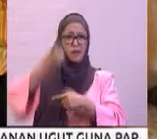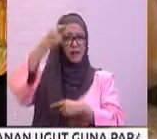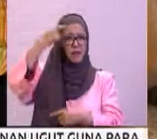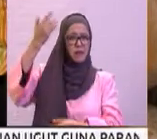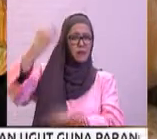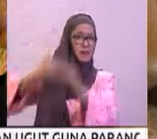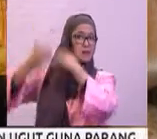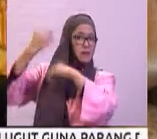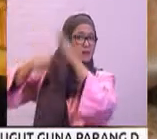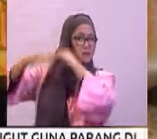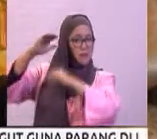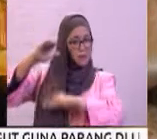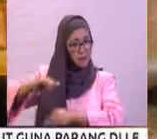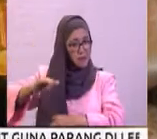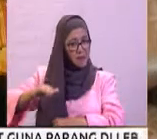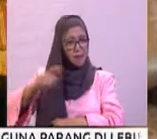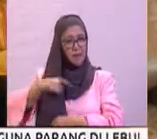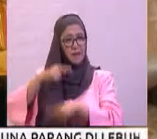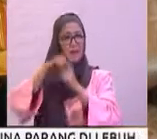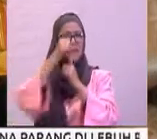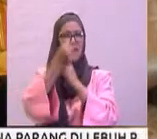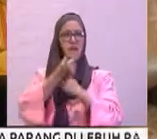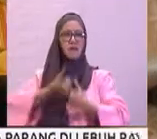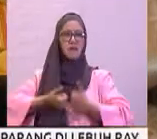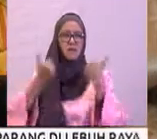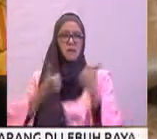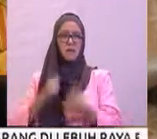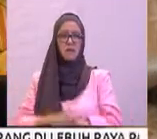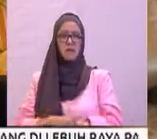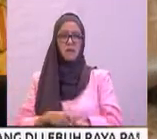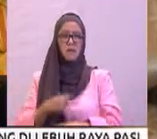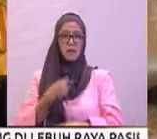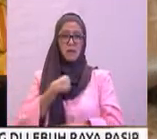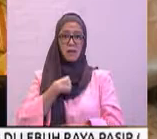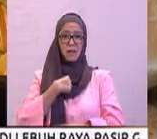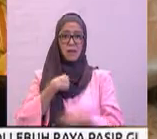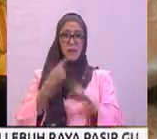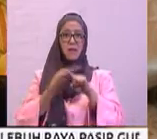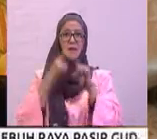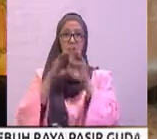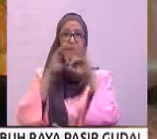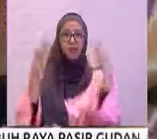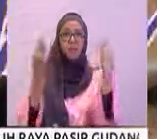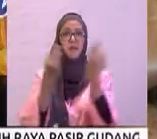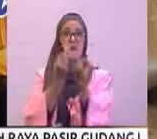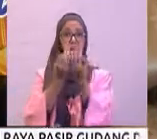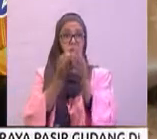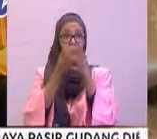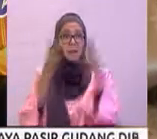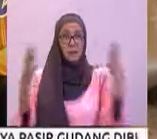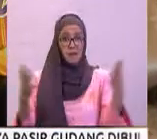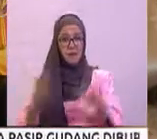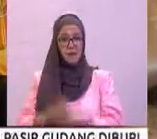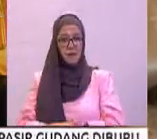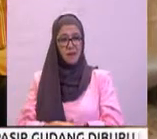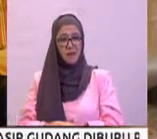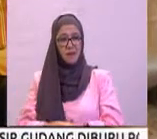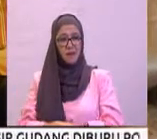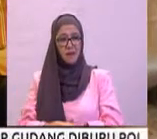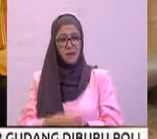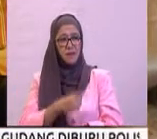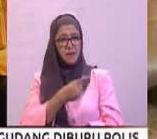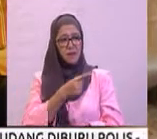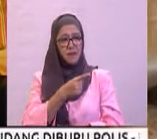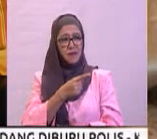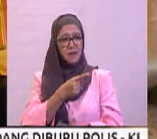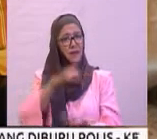yang dirindukan tu Tun? Ramai-ramai sebab keluarga. Saya daripada keluarga yang besar. Lagu raya